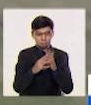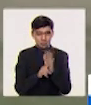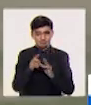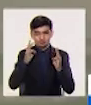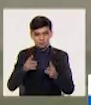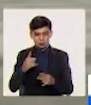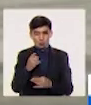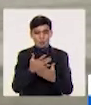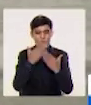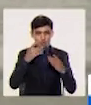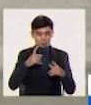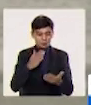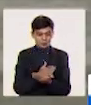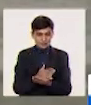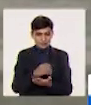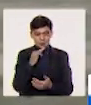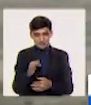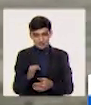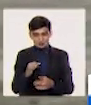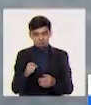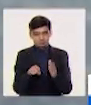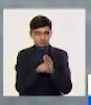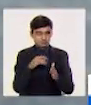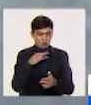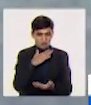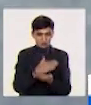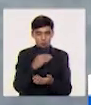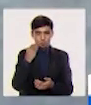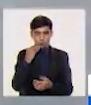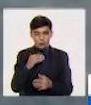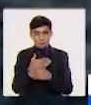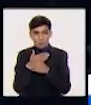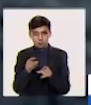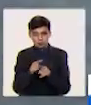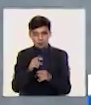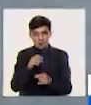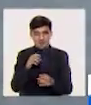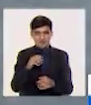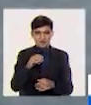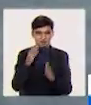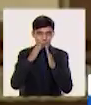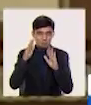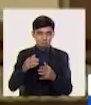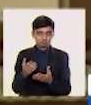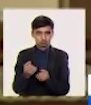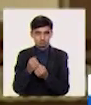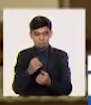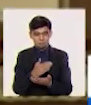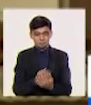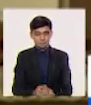жарақаттанғандардың саны 100-ден асып кеткен. Онсыз да ширығып тұрған мәселеге Түркия билігі кірісіп, Әзербайжанды қолдайтынын